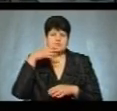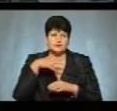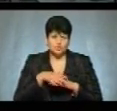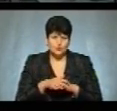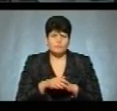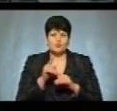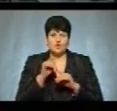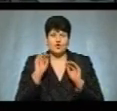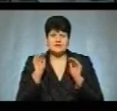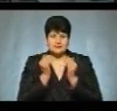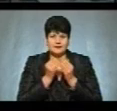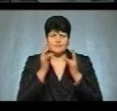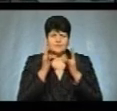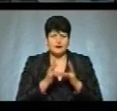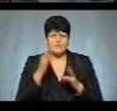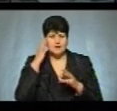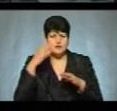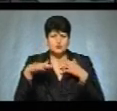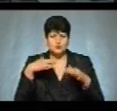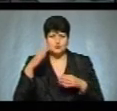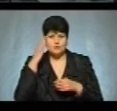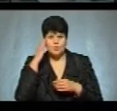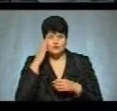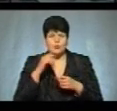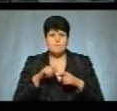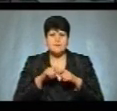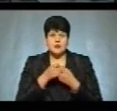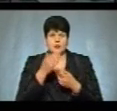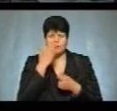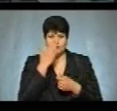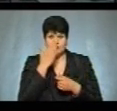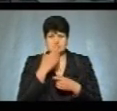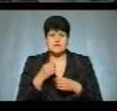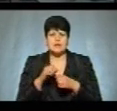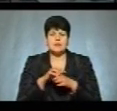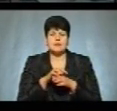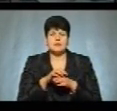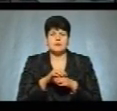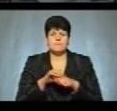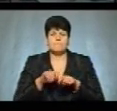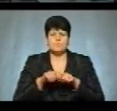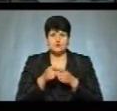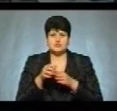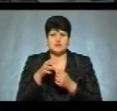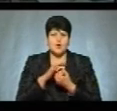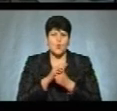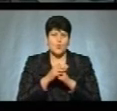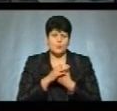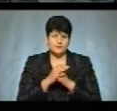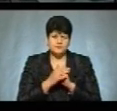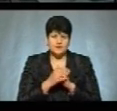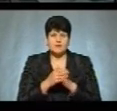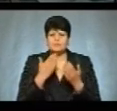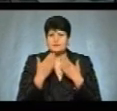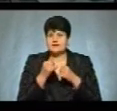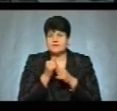нього закрита черепно-мозкова травма, струс мозку, перелом носа і пошкодження колінного суглоба. Через стан травмованого поспілкуватися з ним не